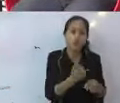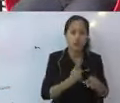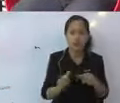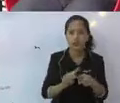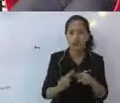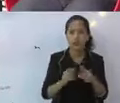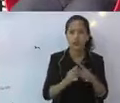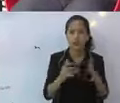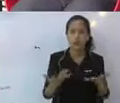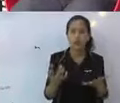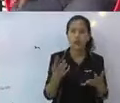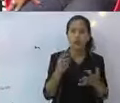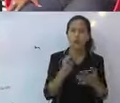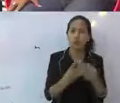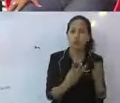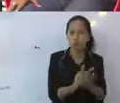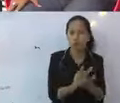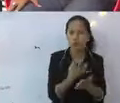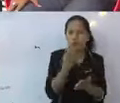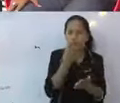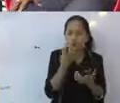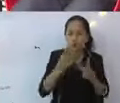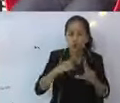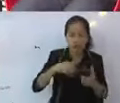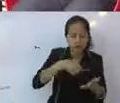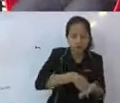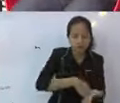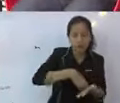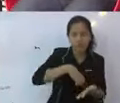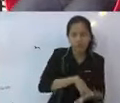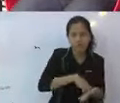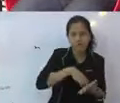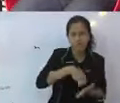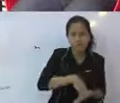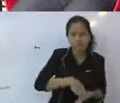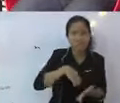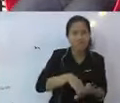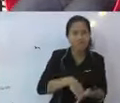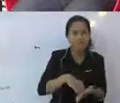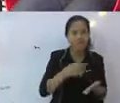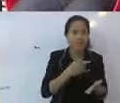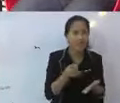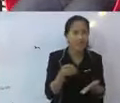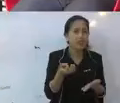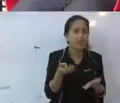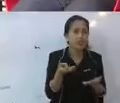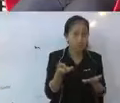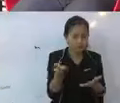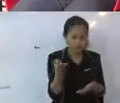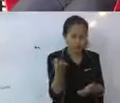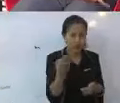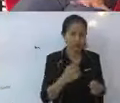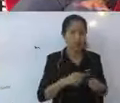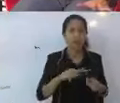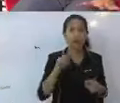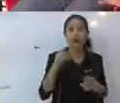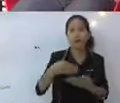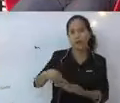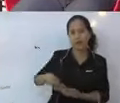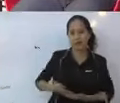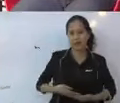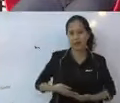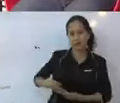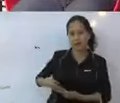mo, talagang ano, mas maganda po yun, no? Kaya, ano na lang po yun, tip po ito sa lahat po nang meron po mga maliliit na mga